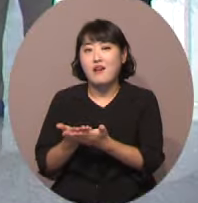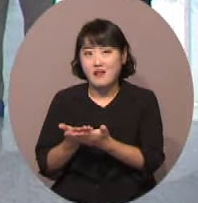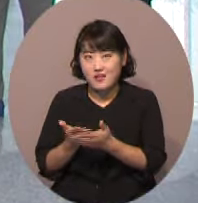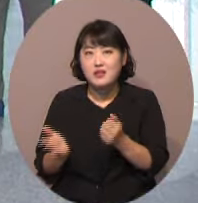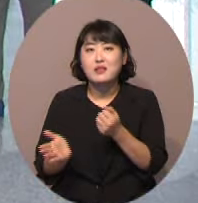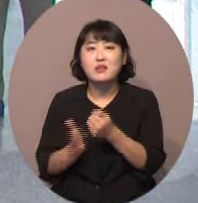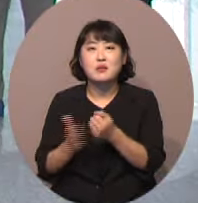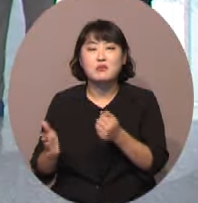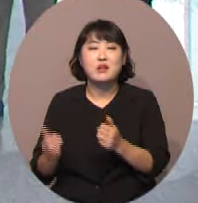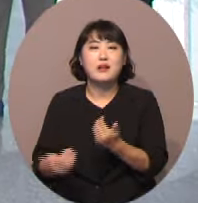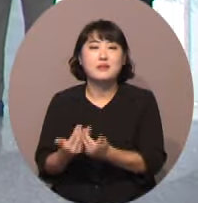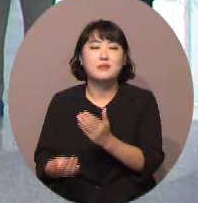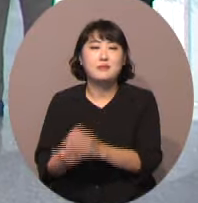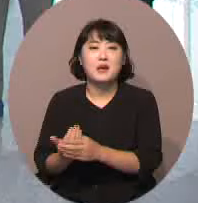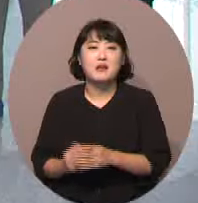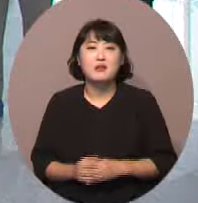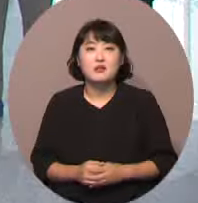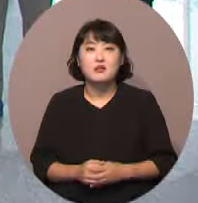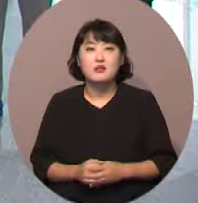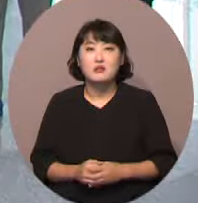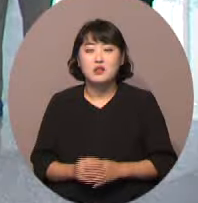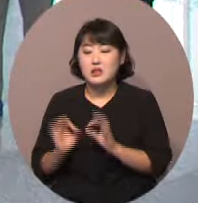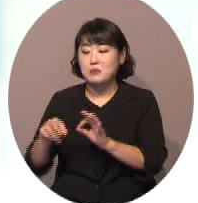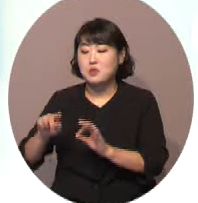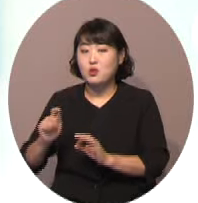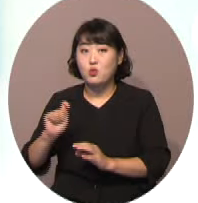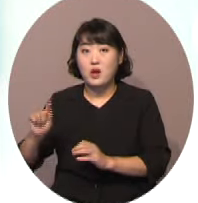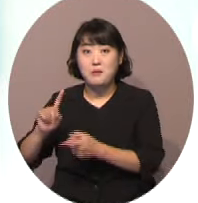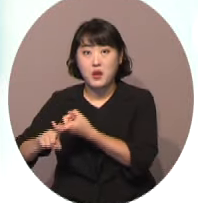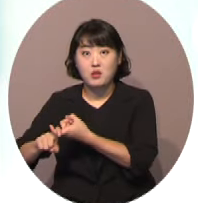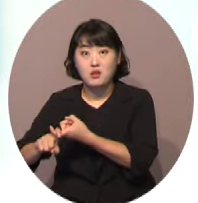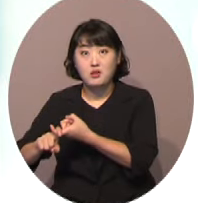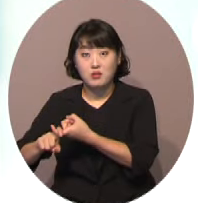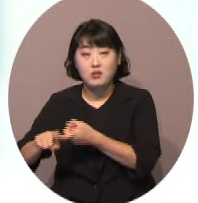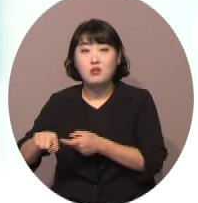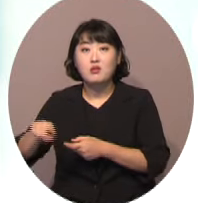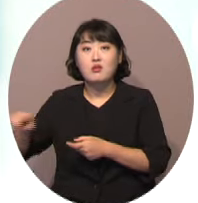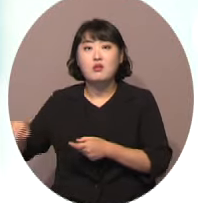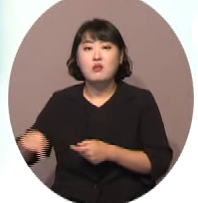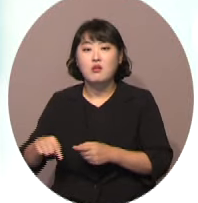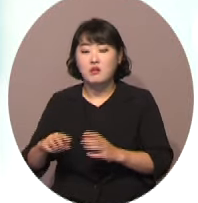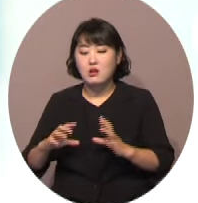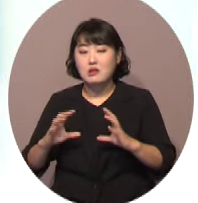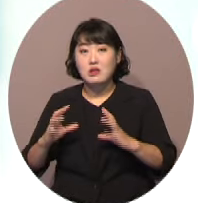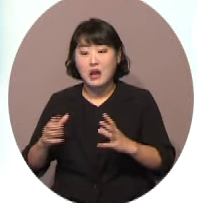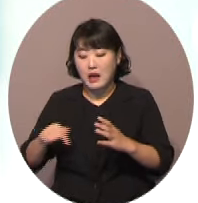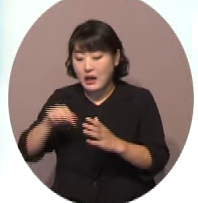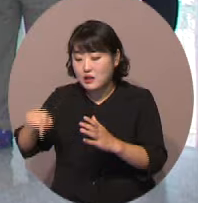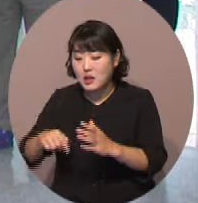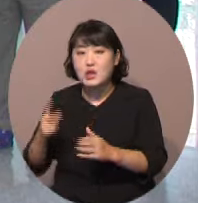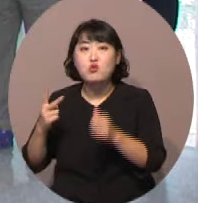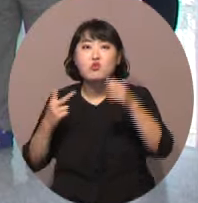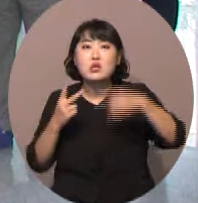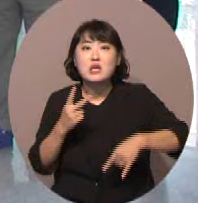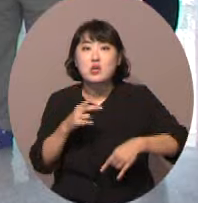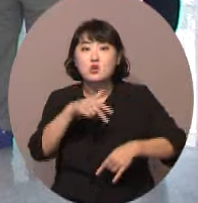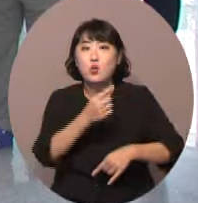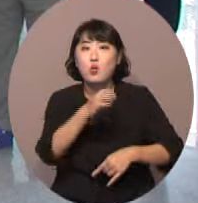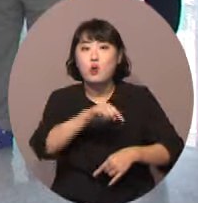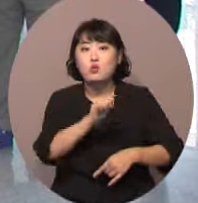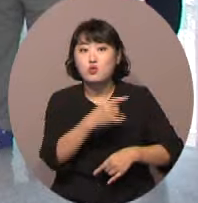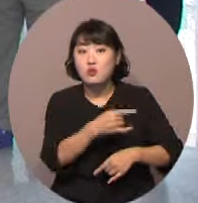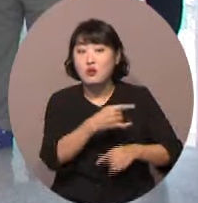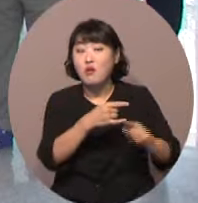겁니다 본의 직후 김선광 후보를 지지했던 국민임 의원들은 당내 의원총회에서 2위를 한 조원